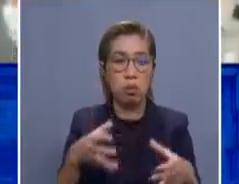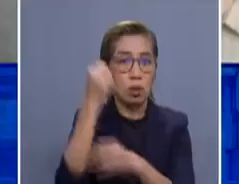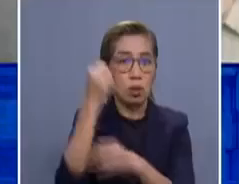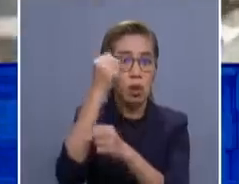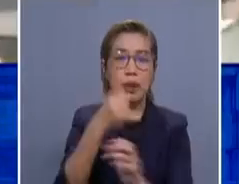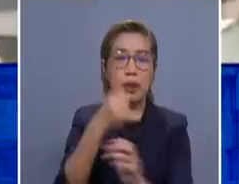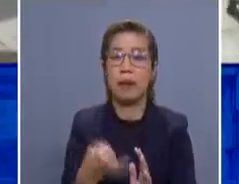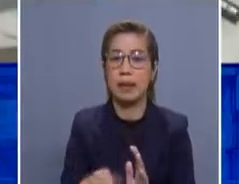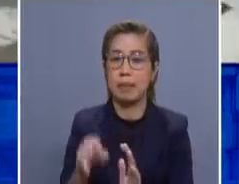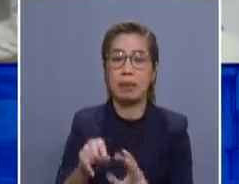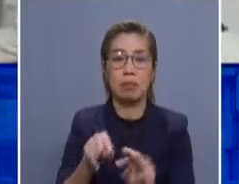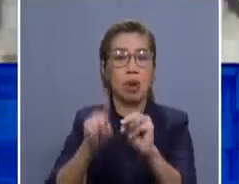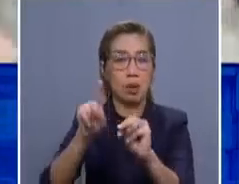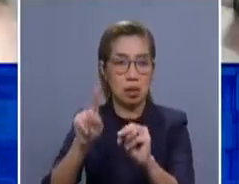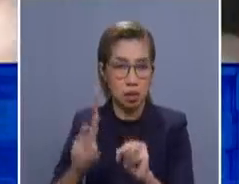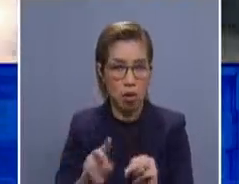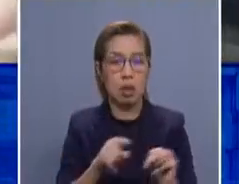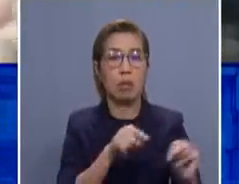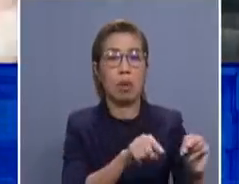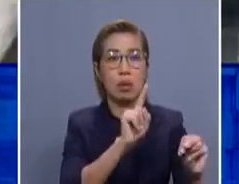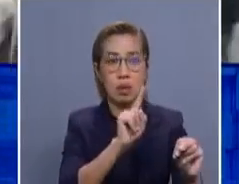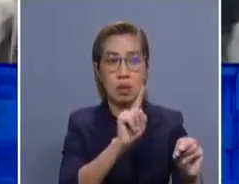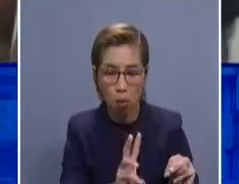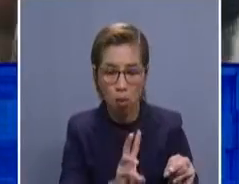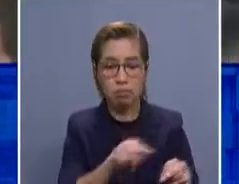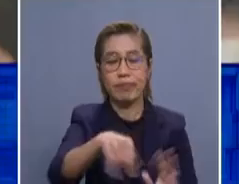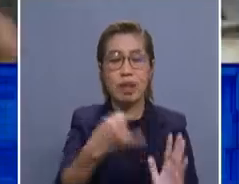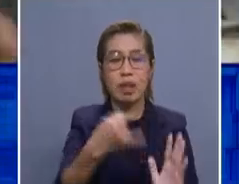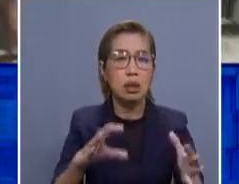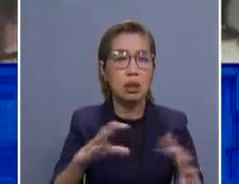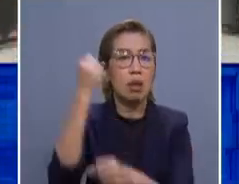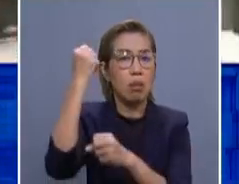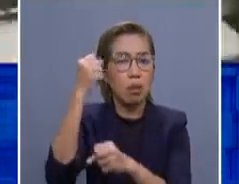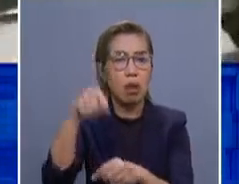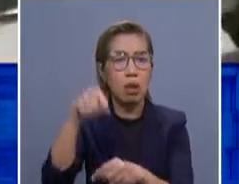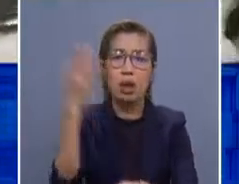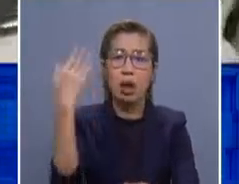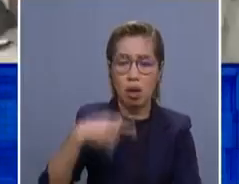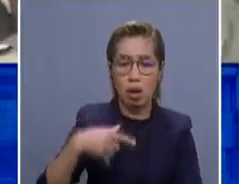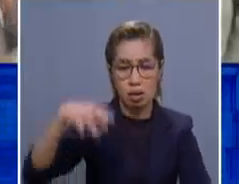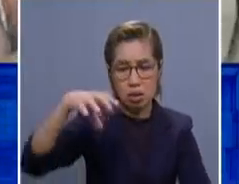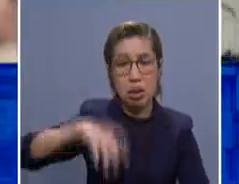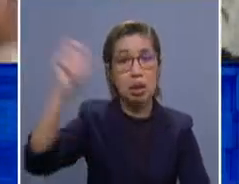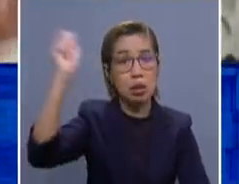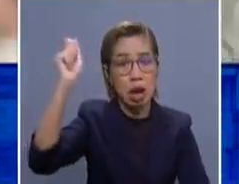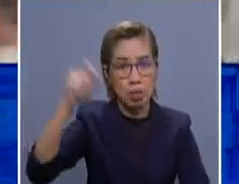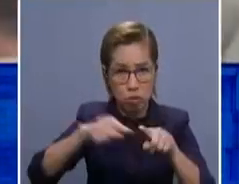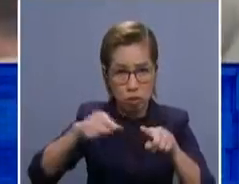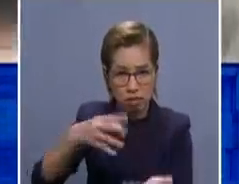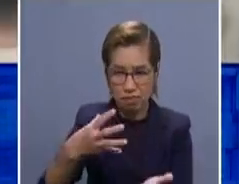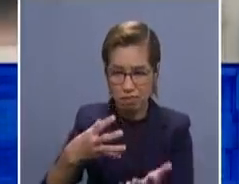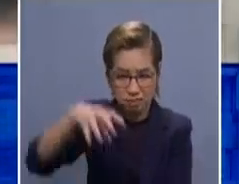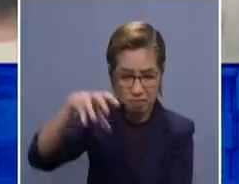112และ116และข้อหาอื่นที่เกี่ยวข้องกับการชุมนุมปักหมุดเต็มที่ท้องสนามหลวงเมื่อวันที่ 19